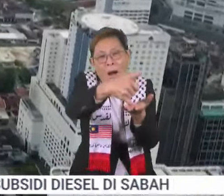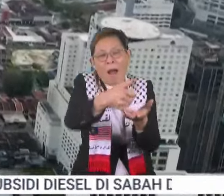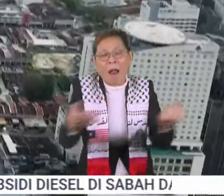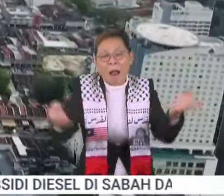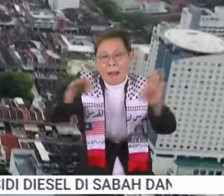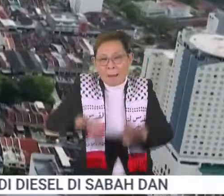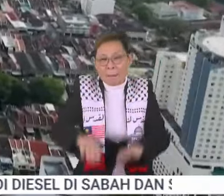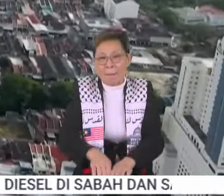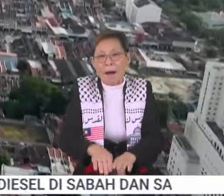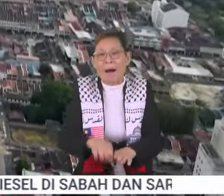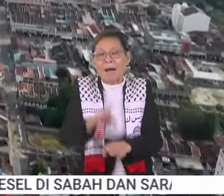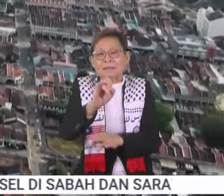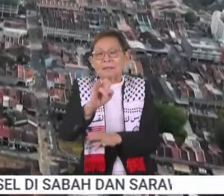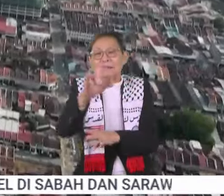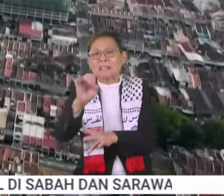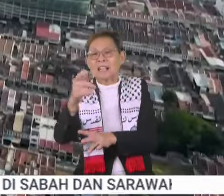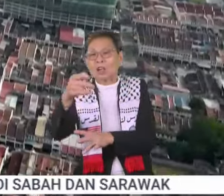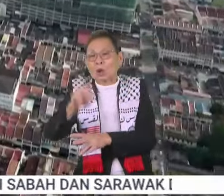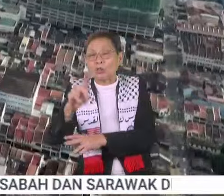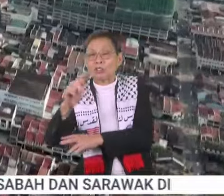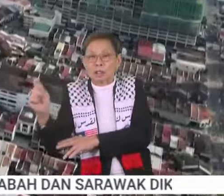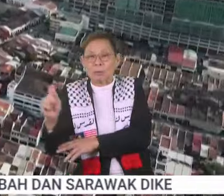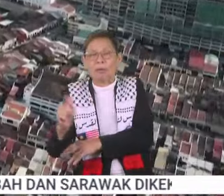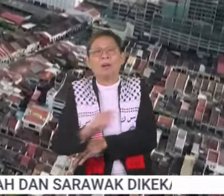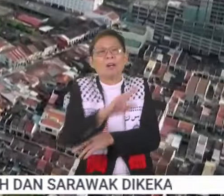Timur merekodkan aliran masuk pelaburan bernilai